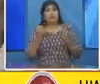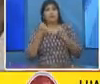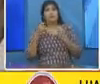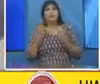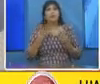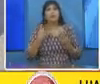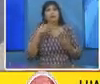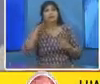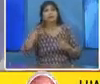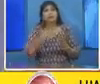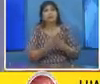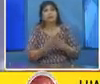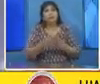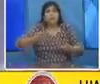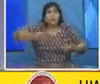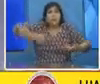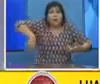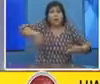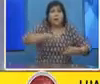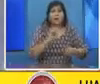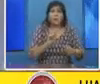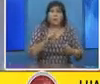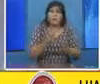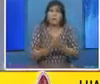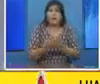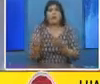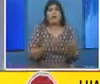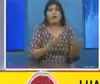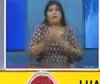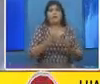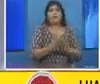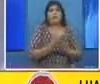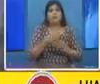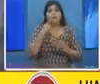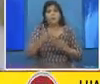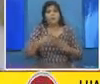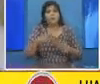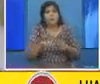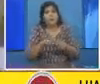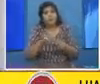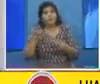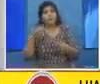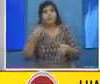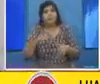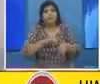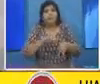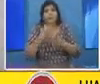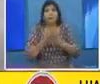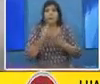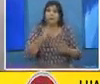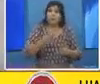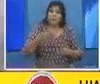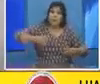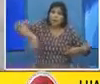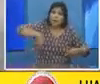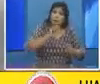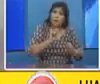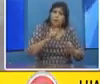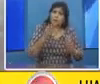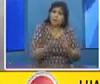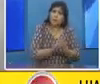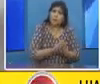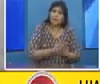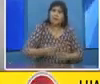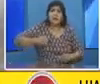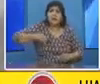प्रण ये वो लोकल ही खरीदेंगे। इतना ही नहीं, लोकल के लिए वोकल